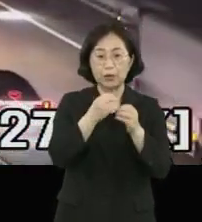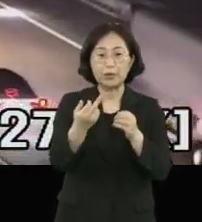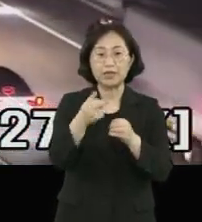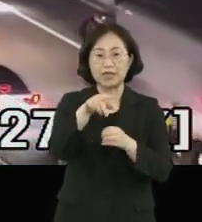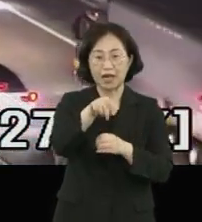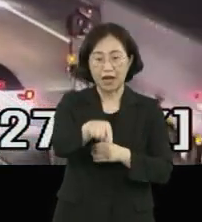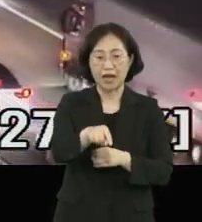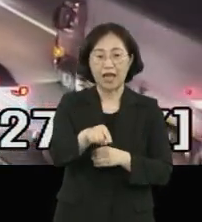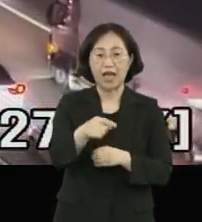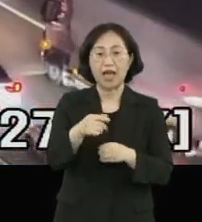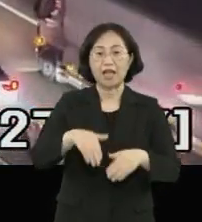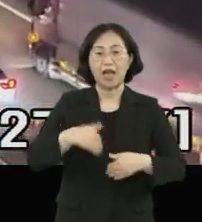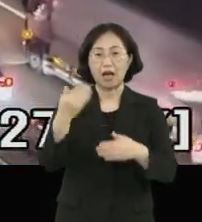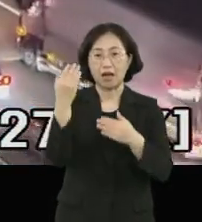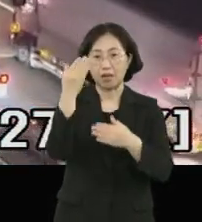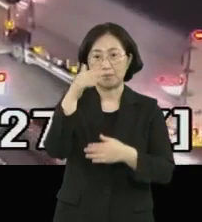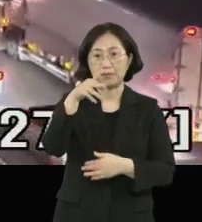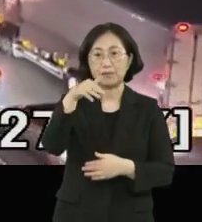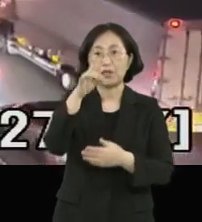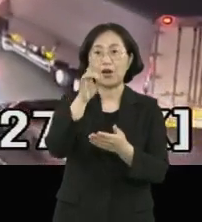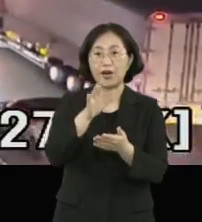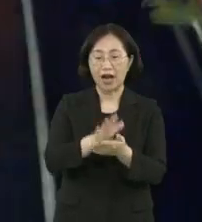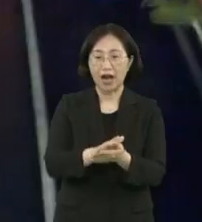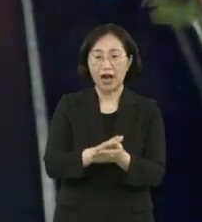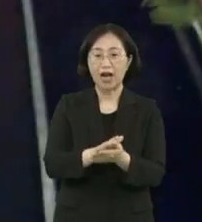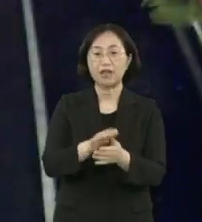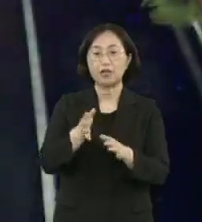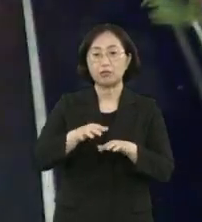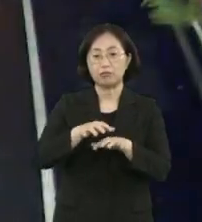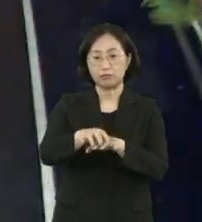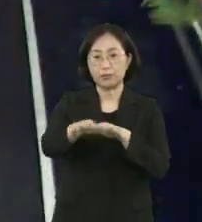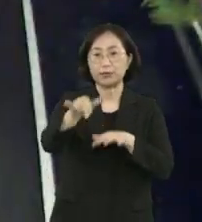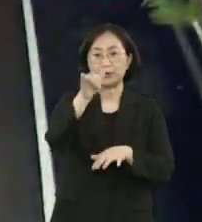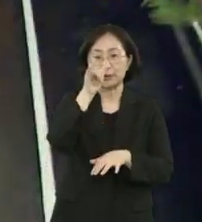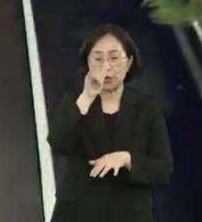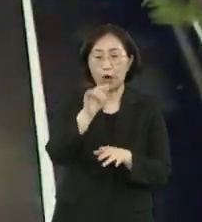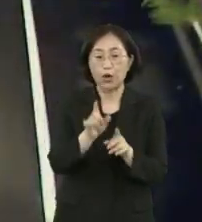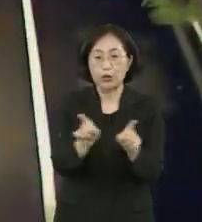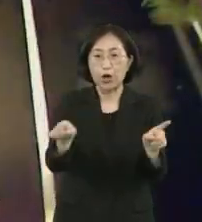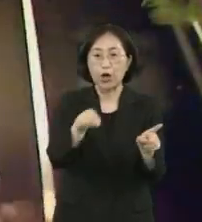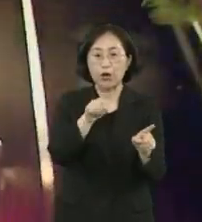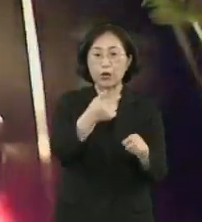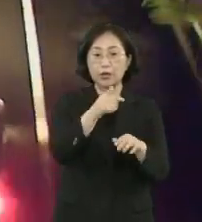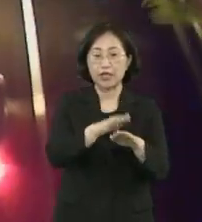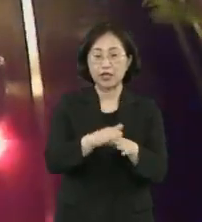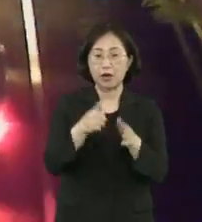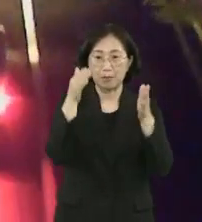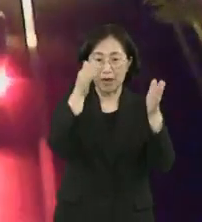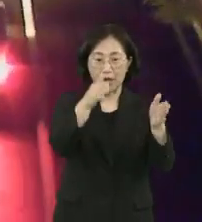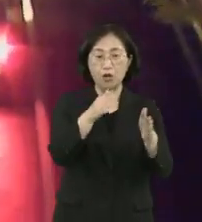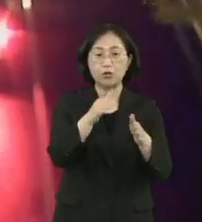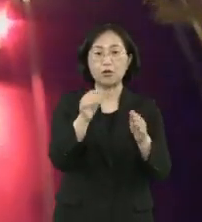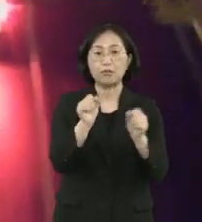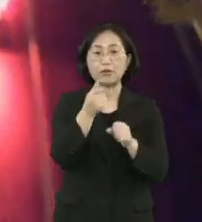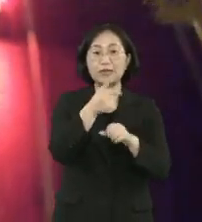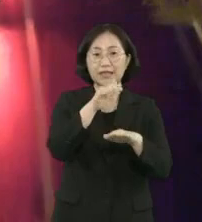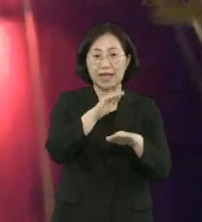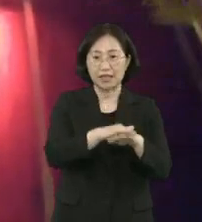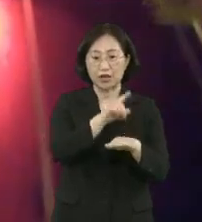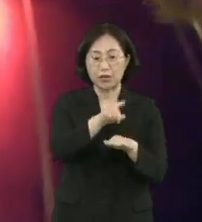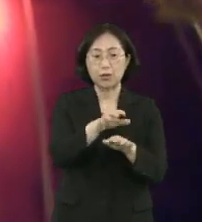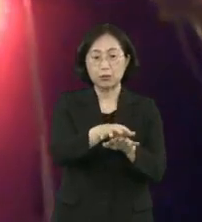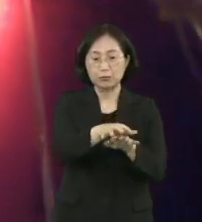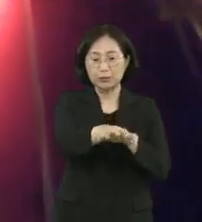방향으로 남천안부터 정안 일대 통과하기가 어렵겠습니다. 네, 호남 지선의 경우도 대전 방향으로 북대전 부근에서 밀리는데